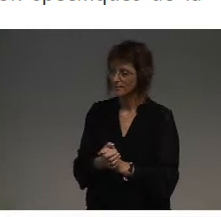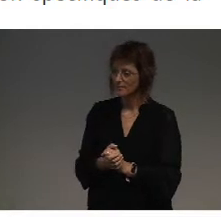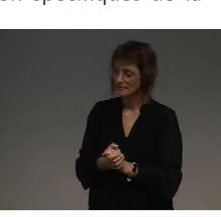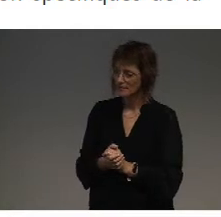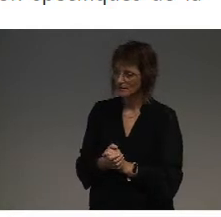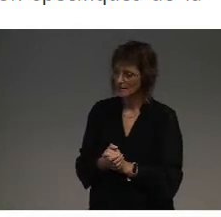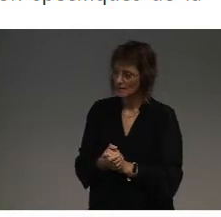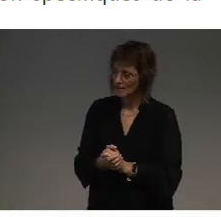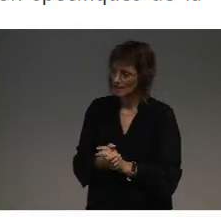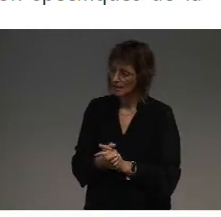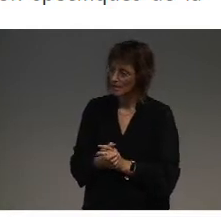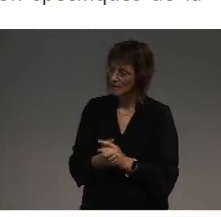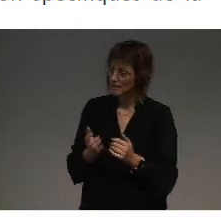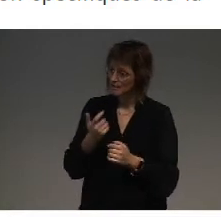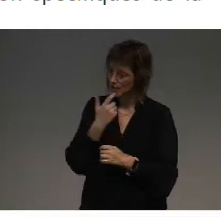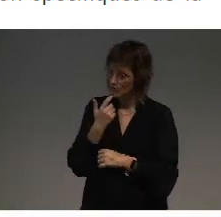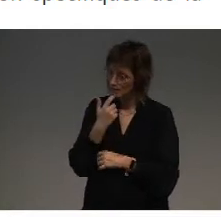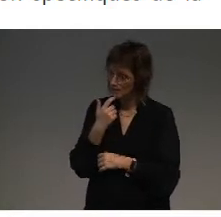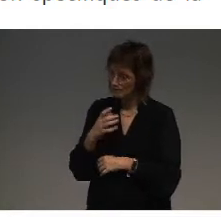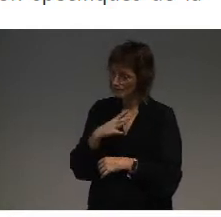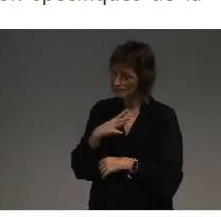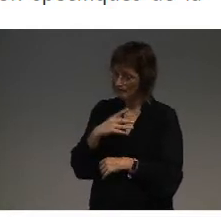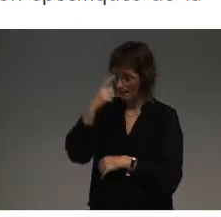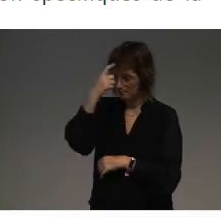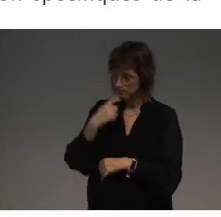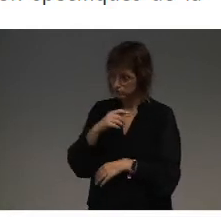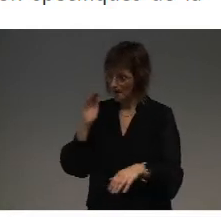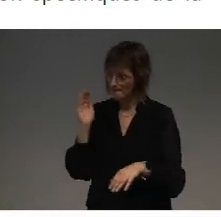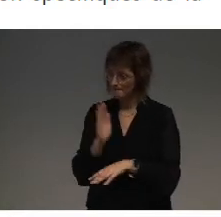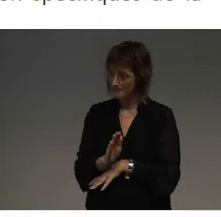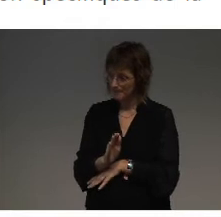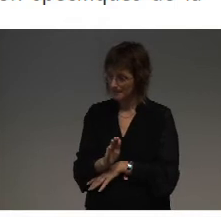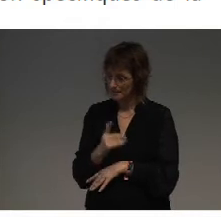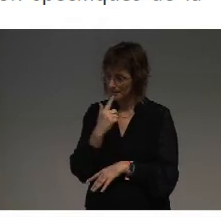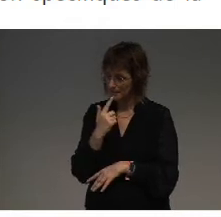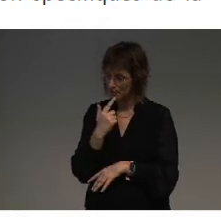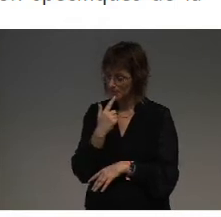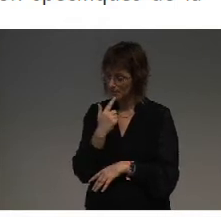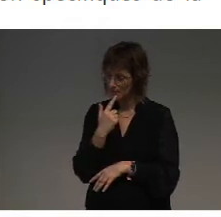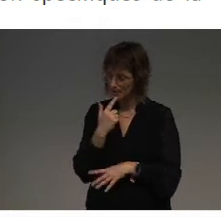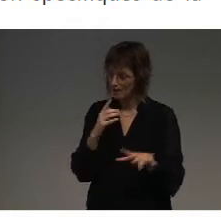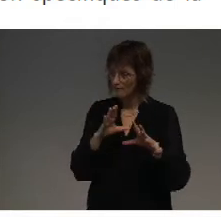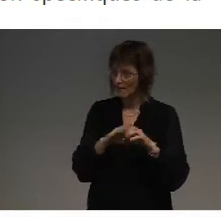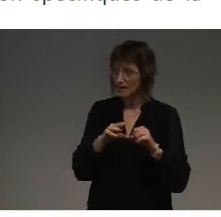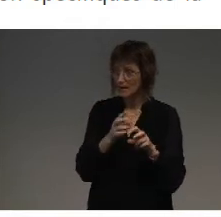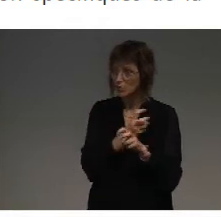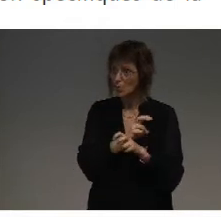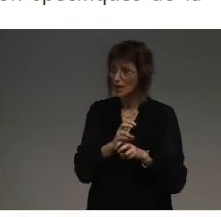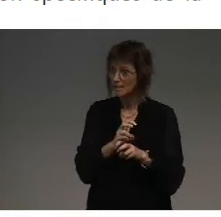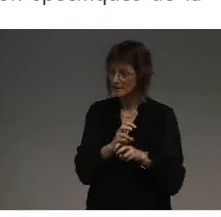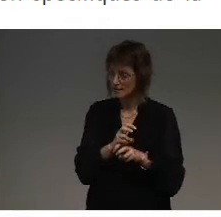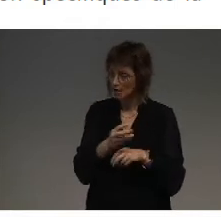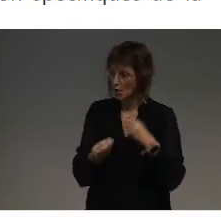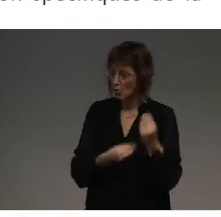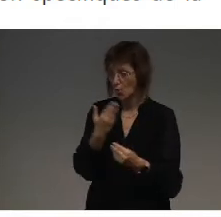de polyexposition, celles qu'on appelle spécifiques, qui sont liées vraiment à l'activité de production qui génère des risques particuliers, et puis des profils